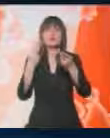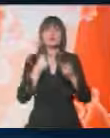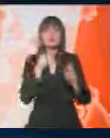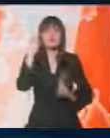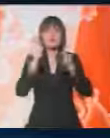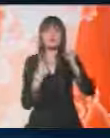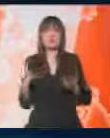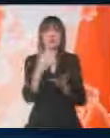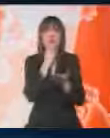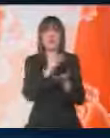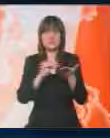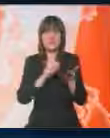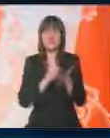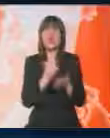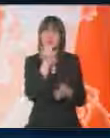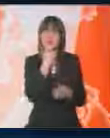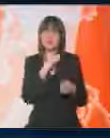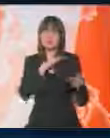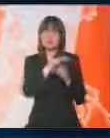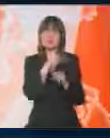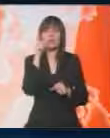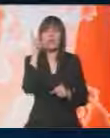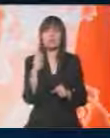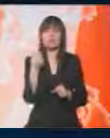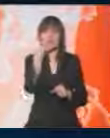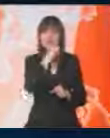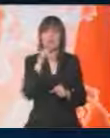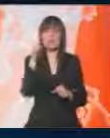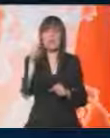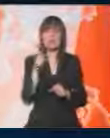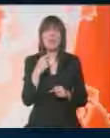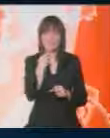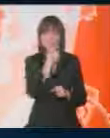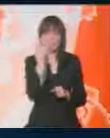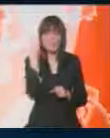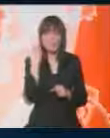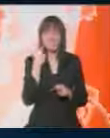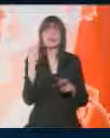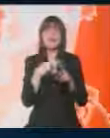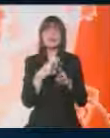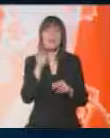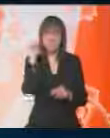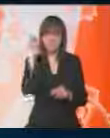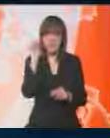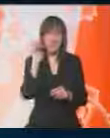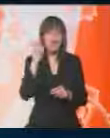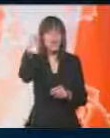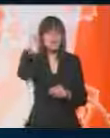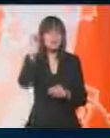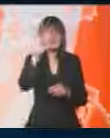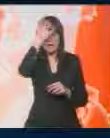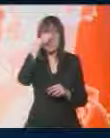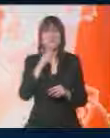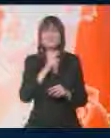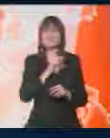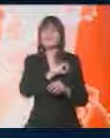izglasavanjem rezolucije? Mislim da je poruka upravo suprotno onome što su malo pre rekli. Naime, poruka je da kosovski Albanci više